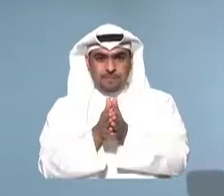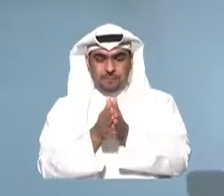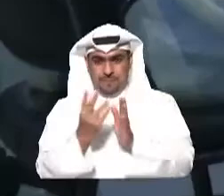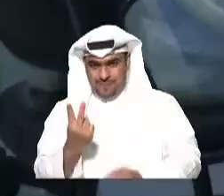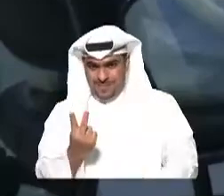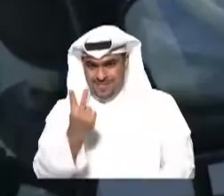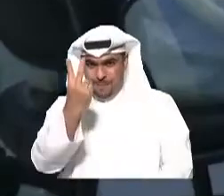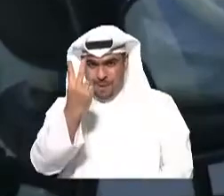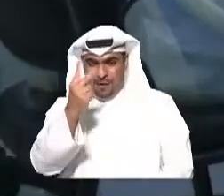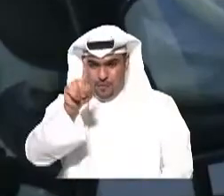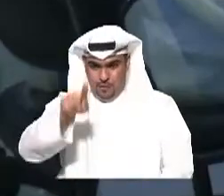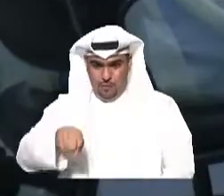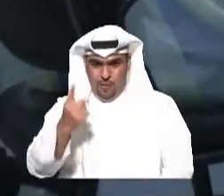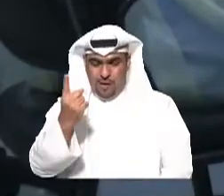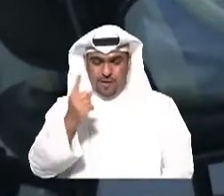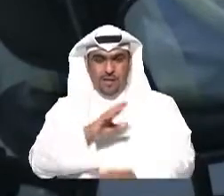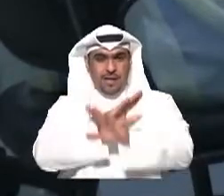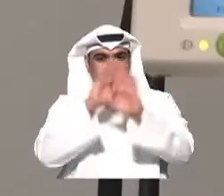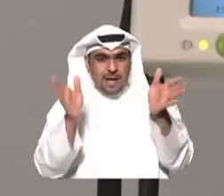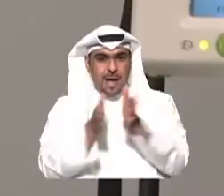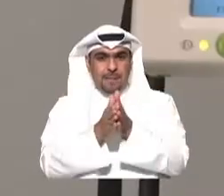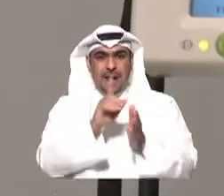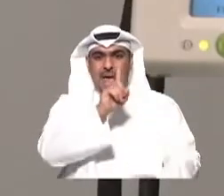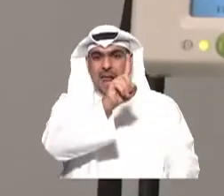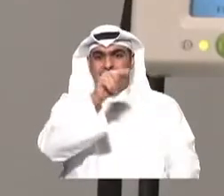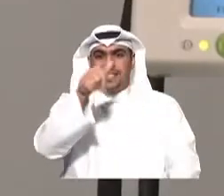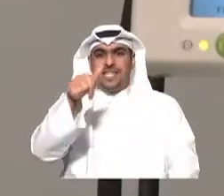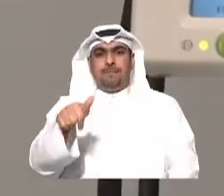1628 حالة وفاة، كما سجلت الوزارة